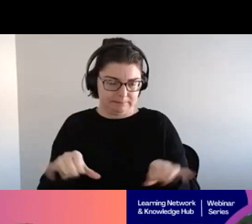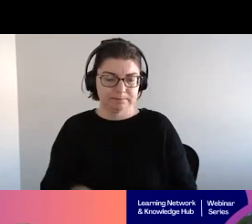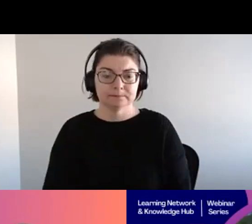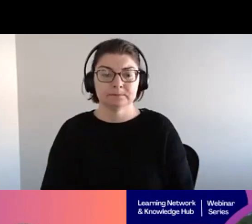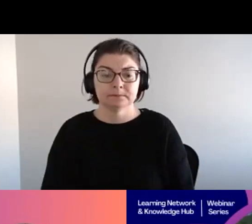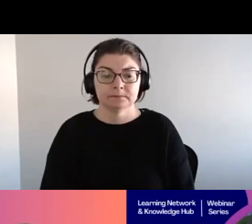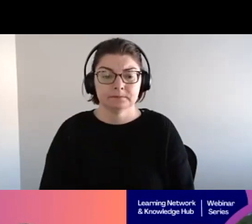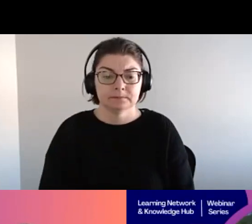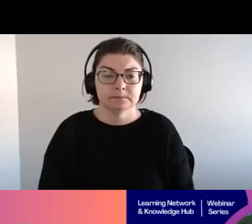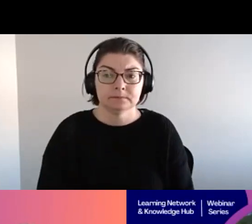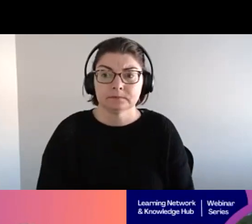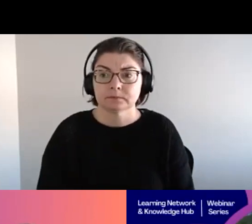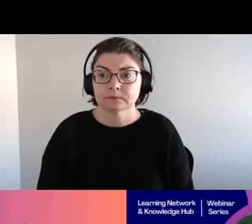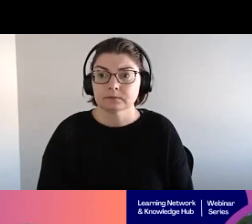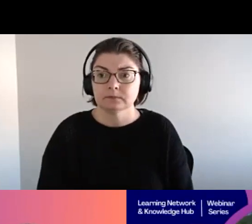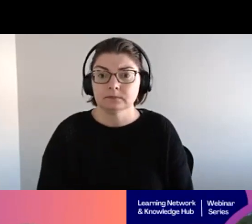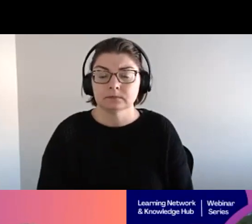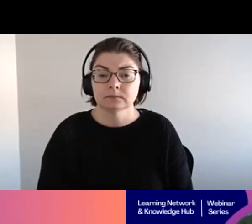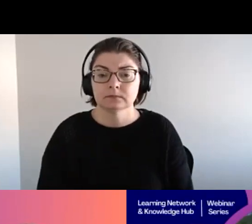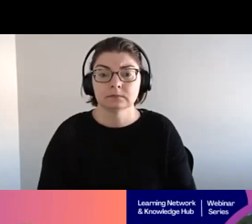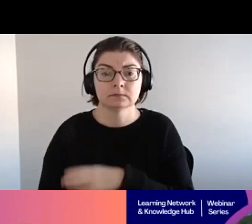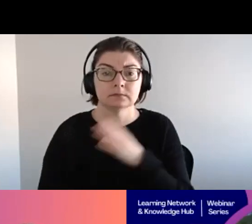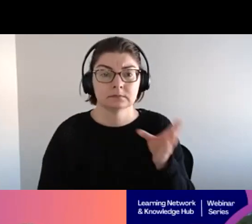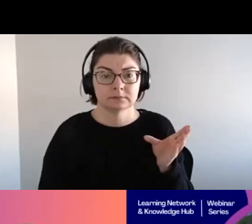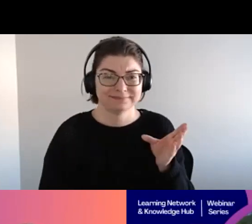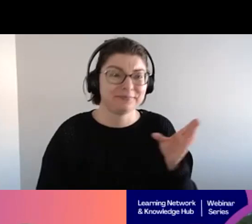une voix devant le système de justice